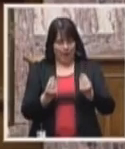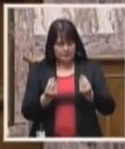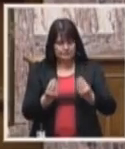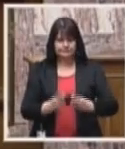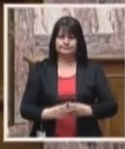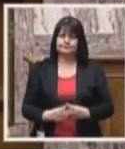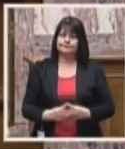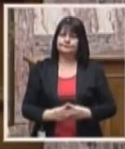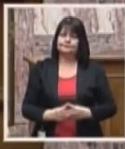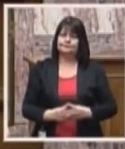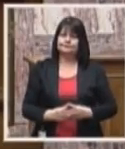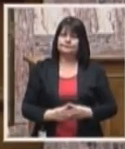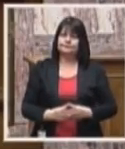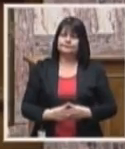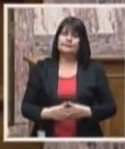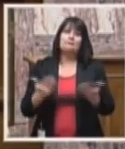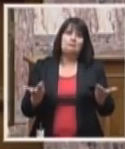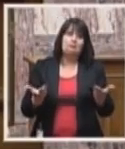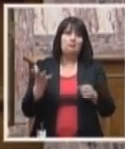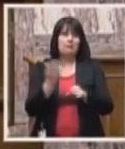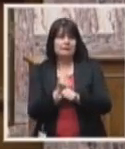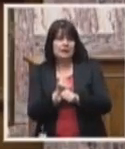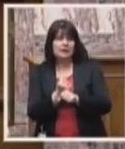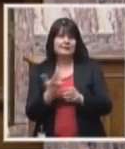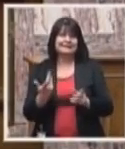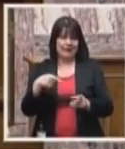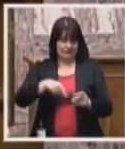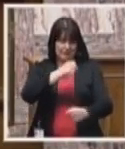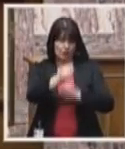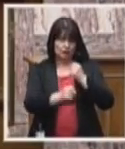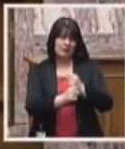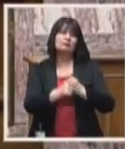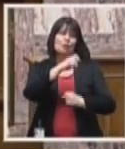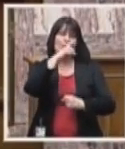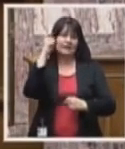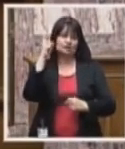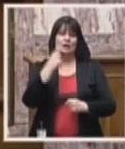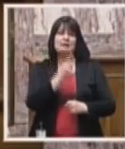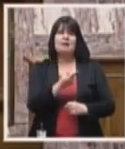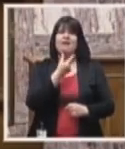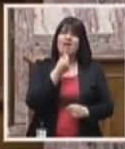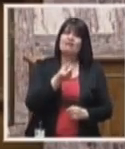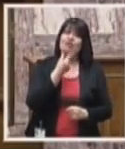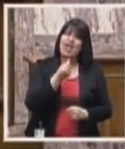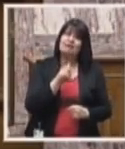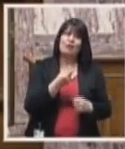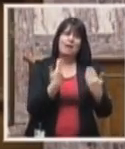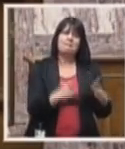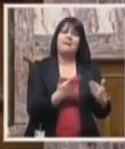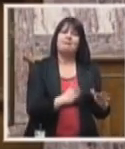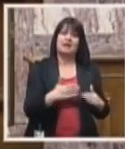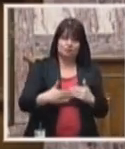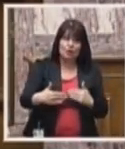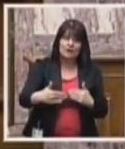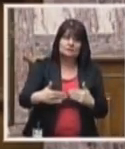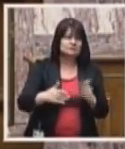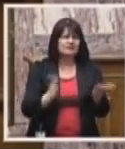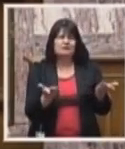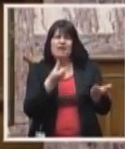για το τι πετύχαμε, γιατί δεν ήταν καθόλου εύκολη χρονιά. Άκουσα εύκολη, τα εύκολα λέει κάνατε. Ποια εύκολα.